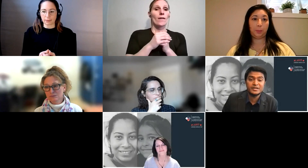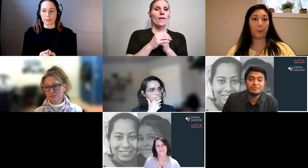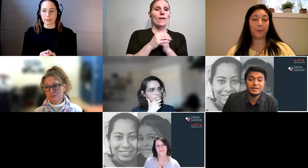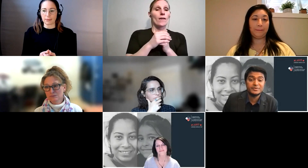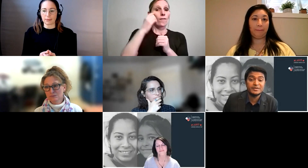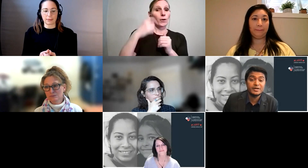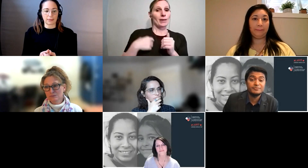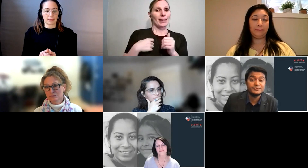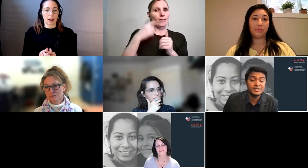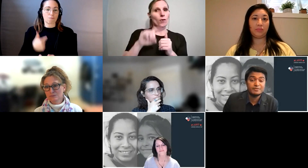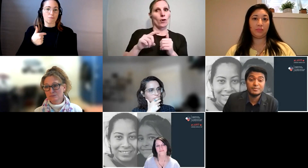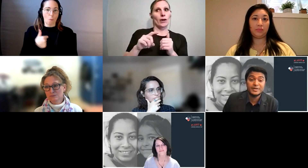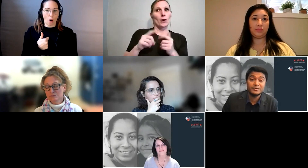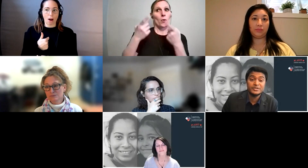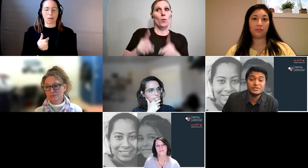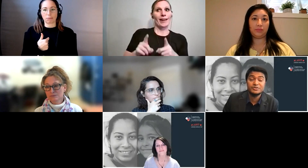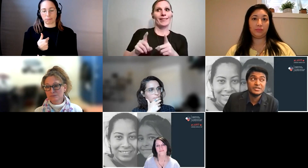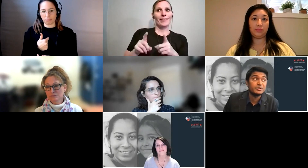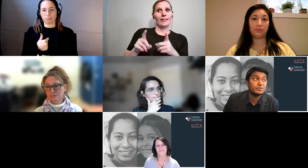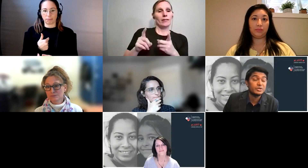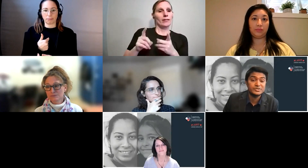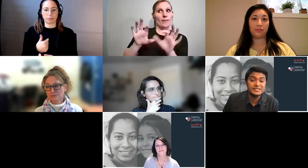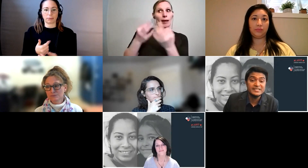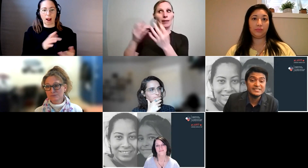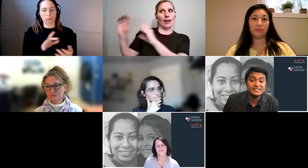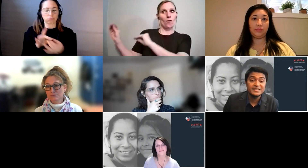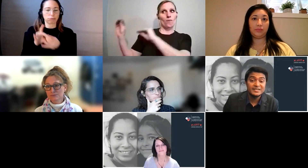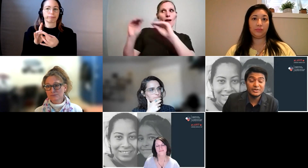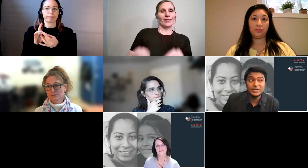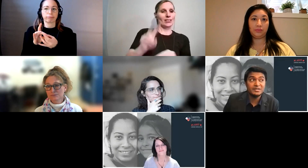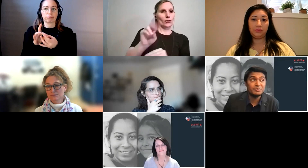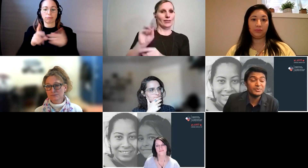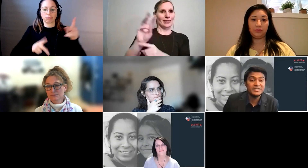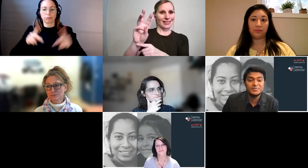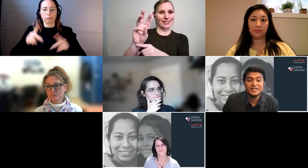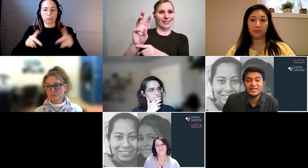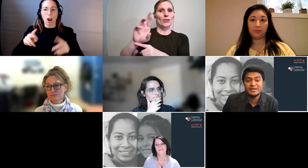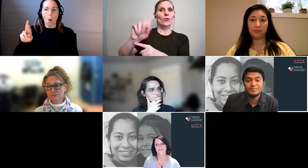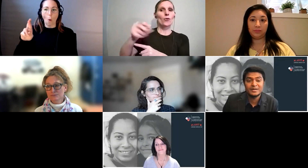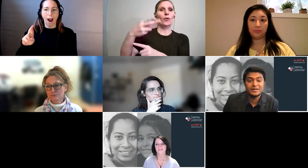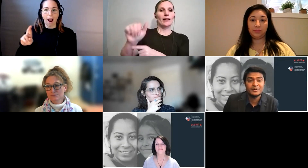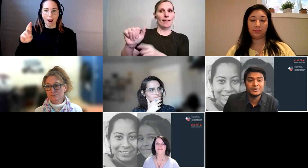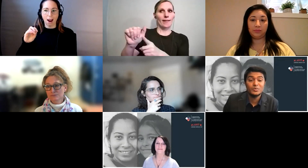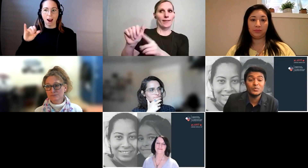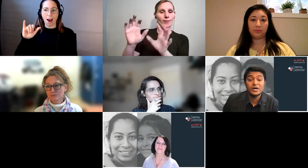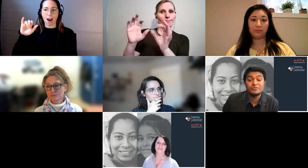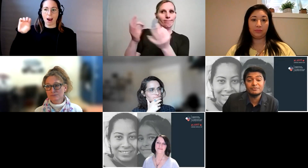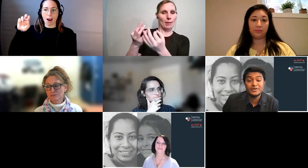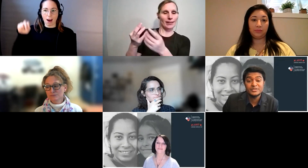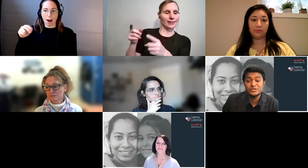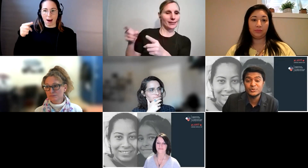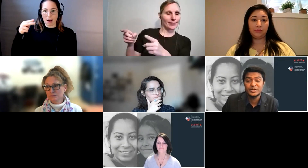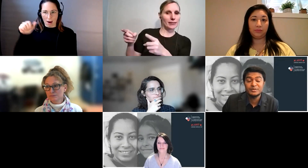Pour moi, en ce qui concerne les populations Rohingyas, depuis 2006, la communauté